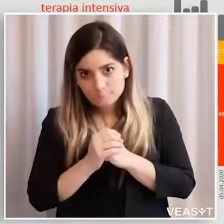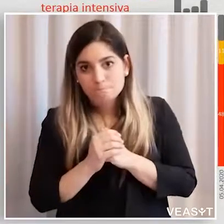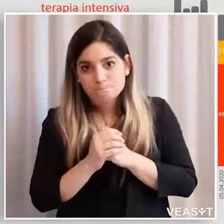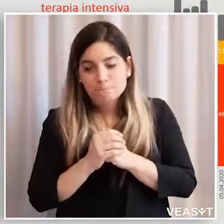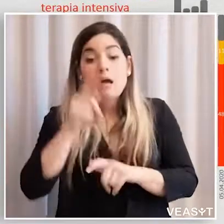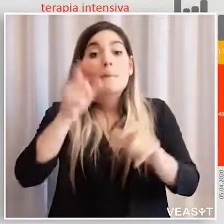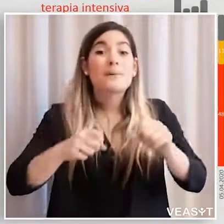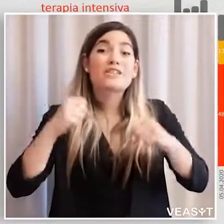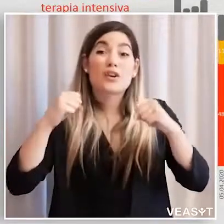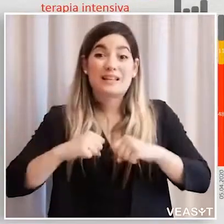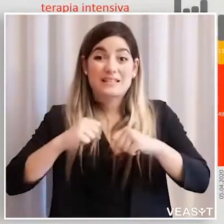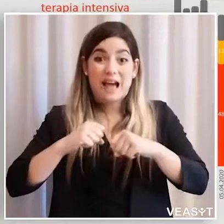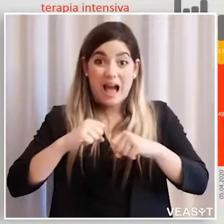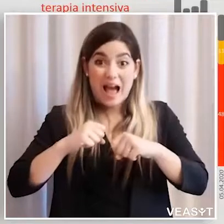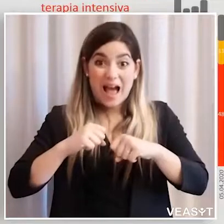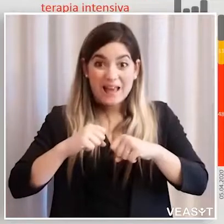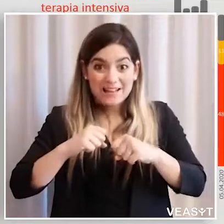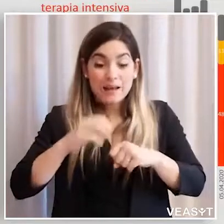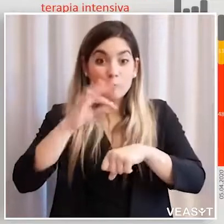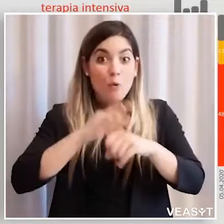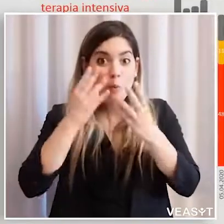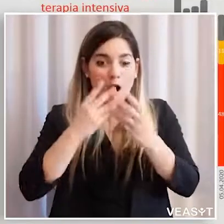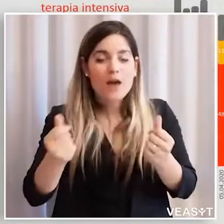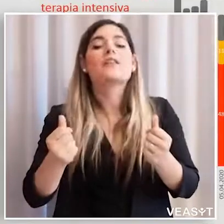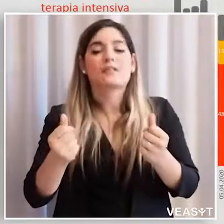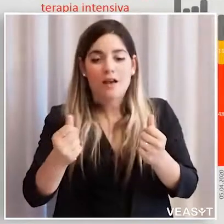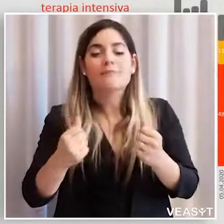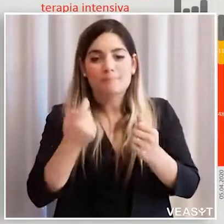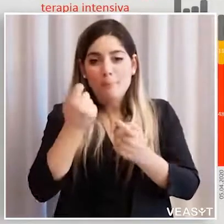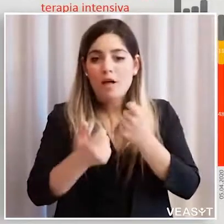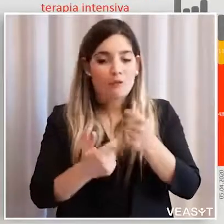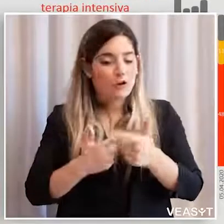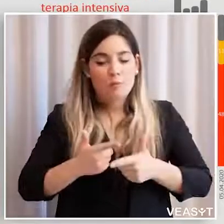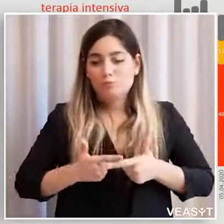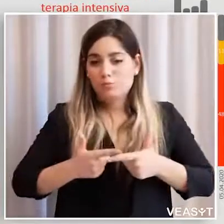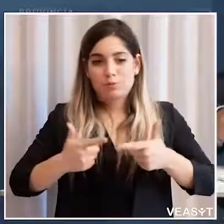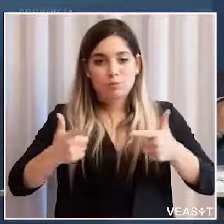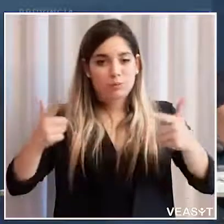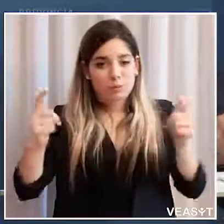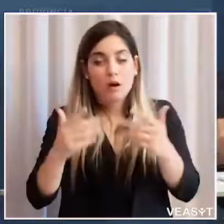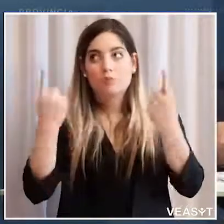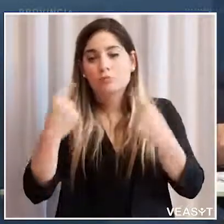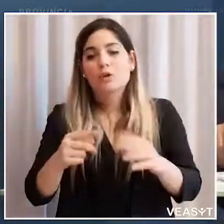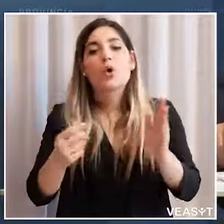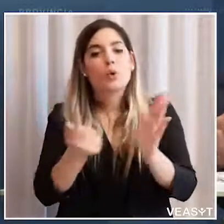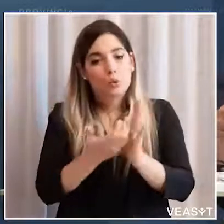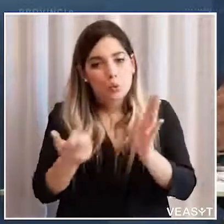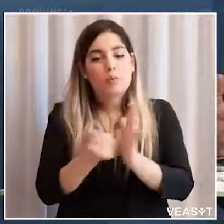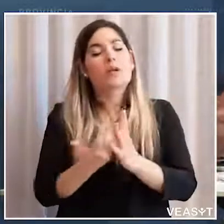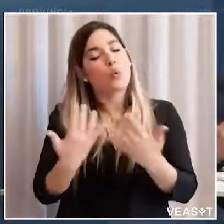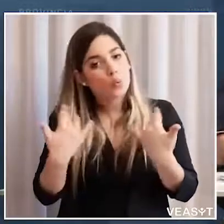sane entro 24 ore 420 e 20 44 questo sono numeri notevoli e